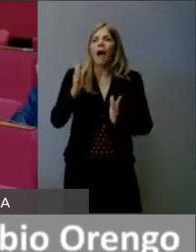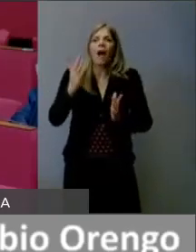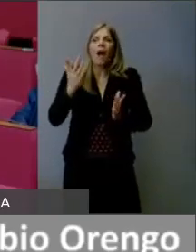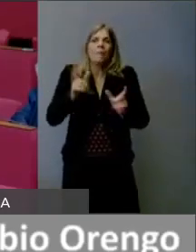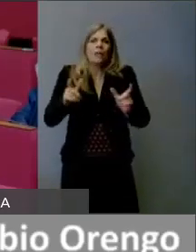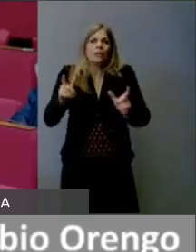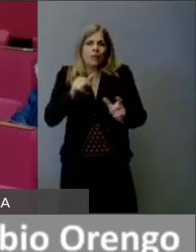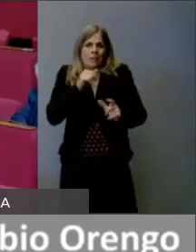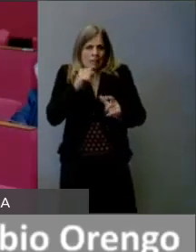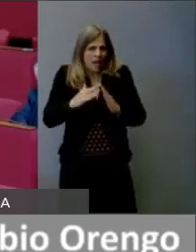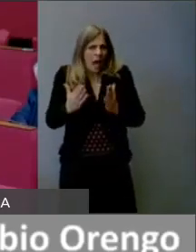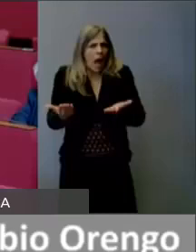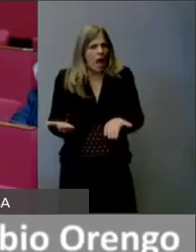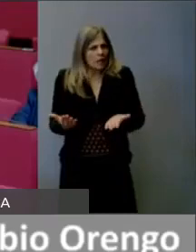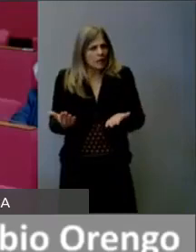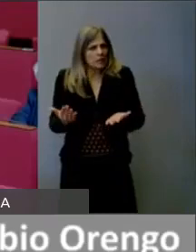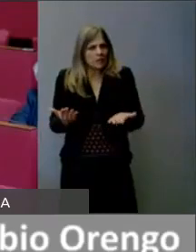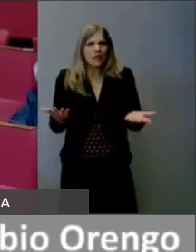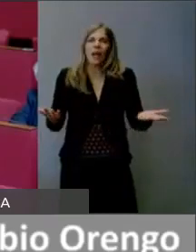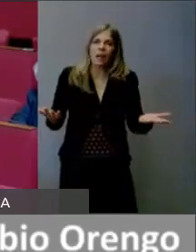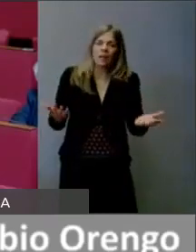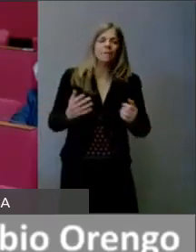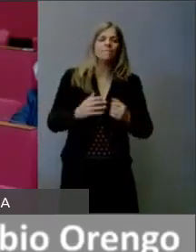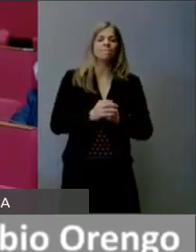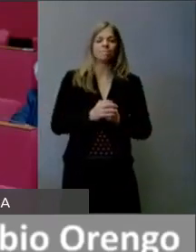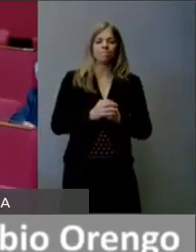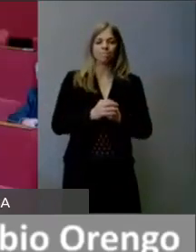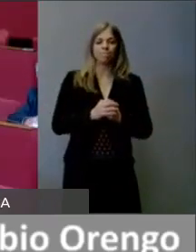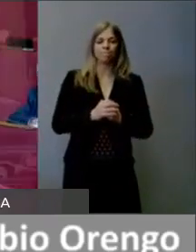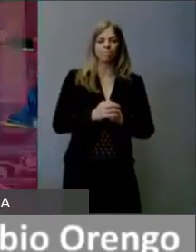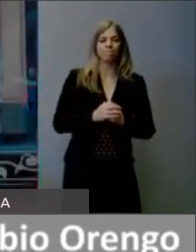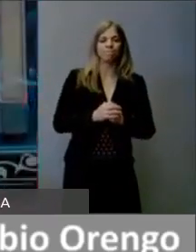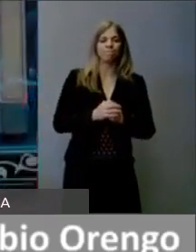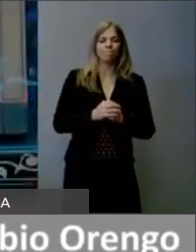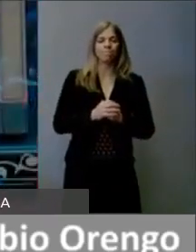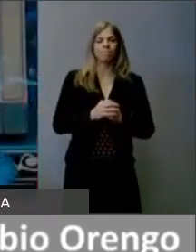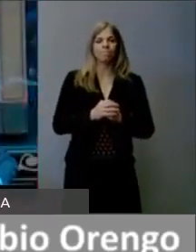di averla anche in prossimità di una rimessa. Grazie.